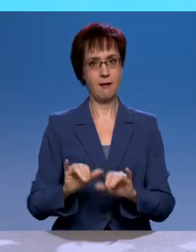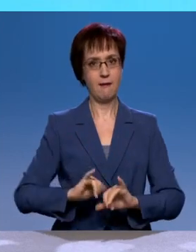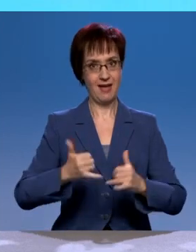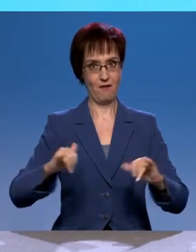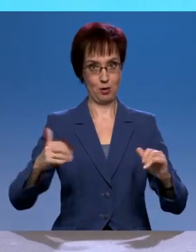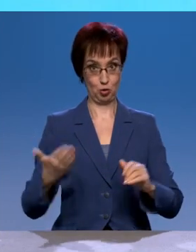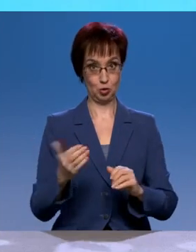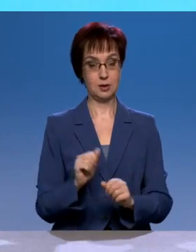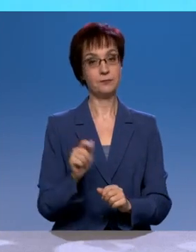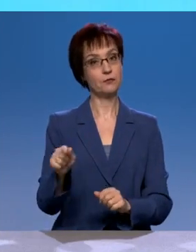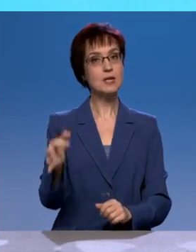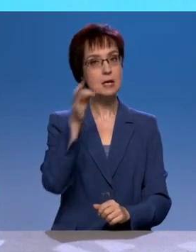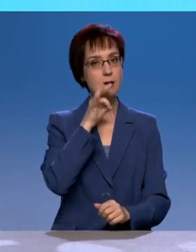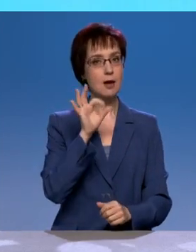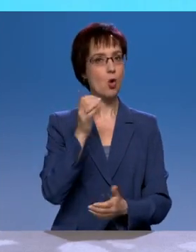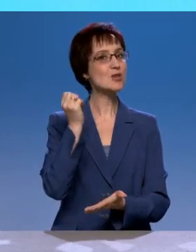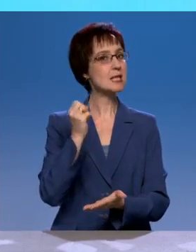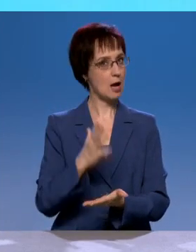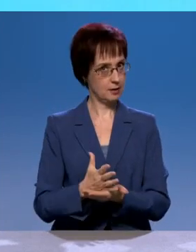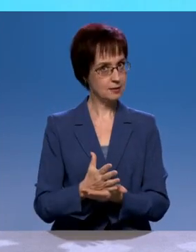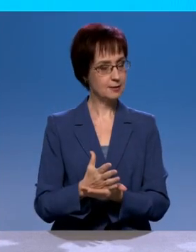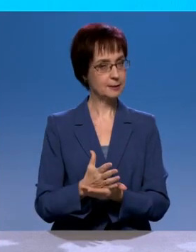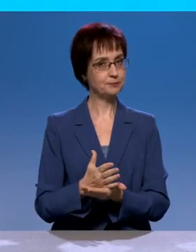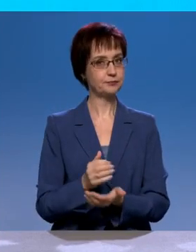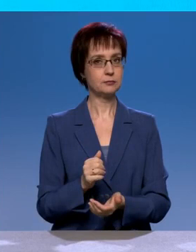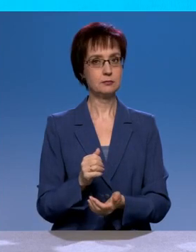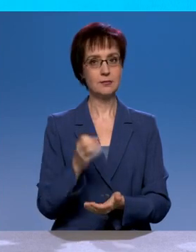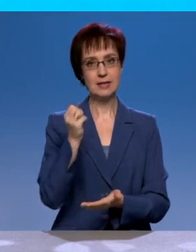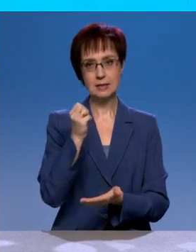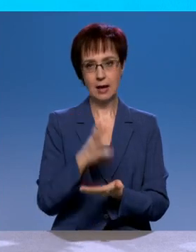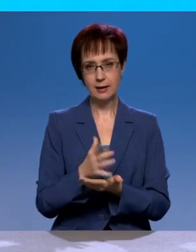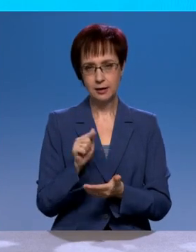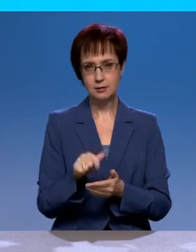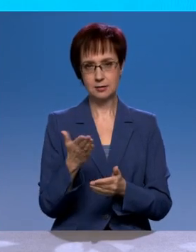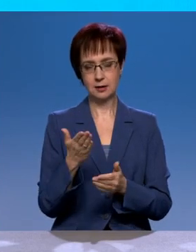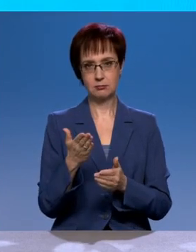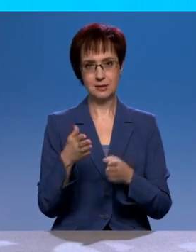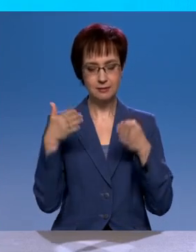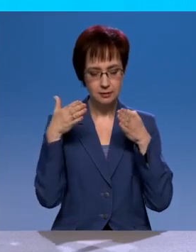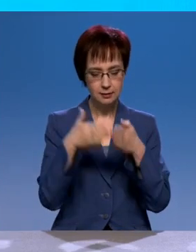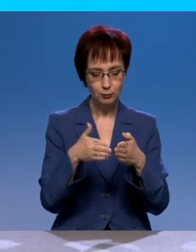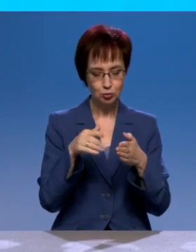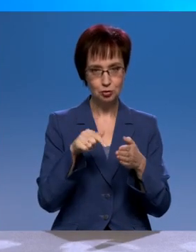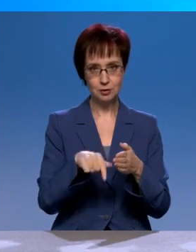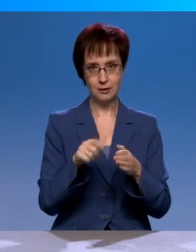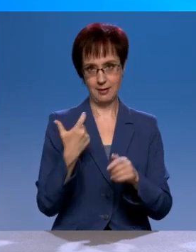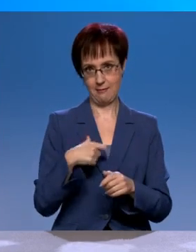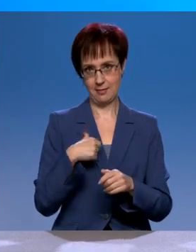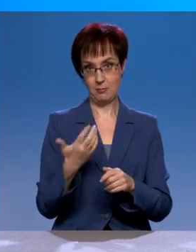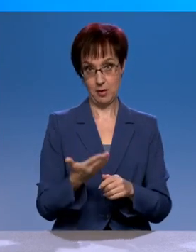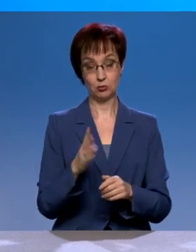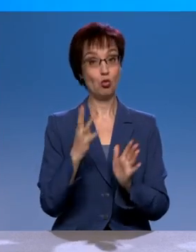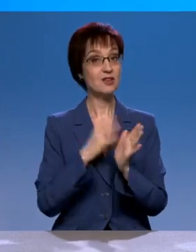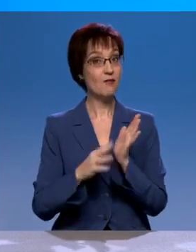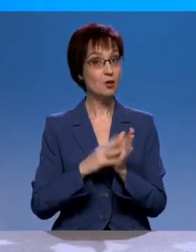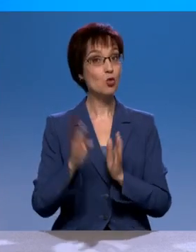о столице и такой столице центричности. Но мы понимаем, да, что 90% нашего населения – это как раз другая